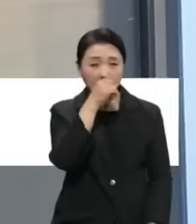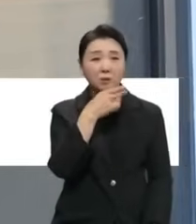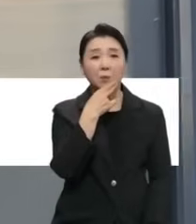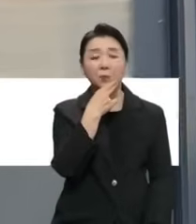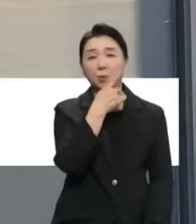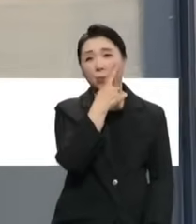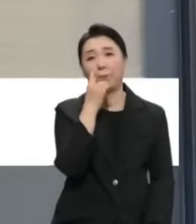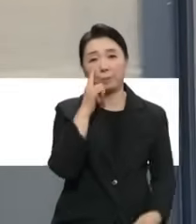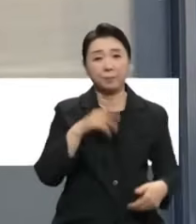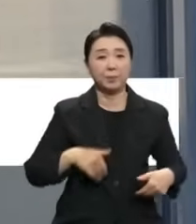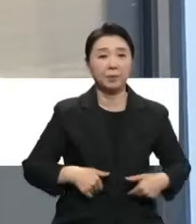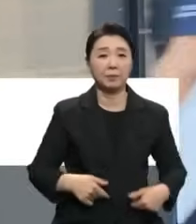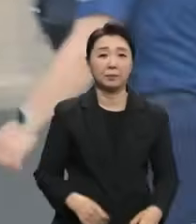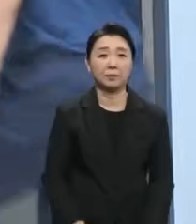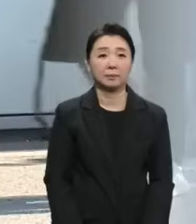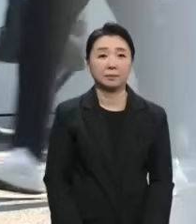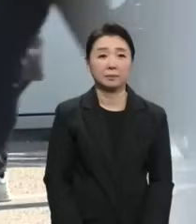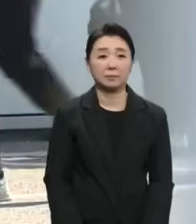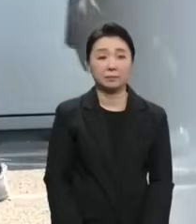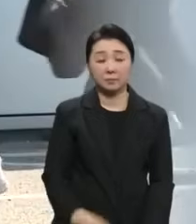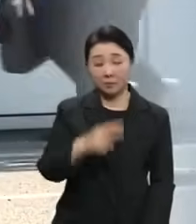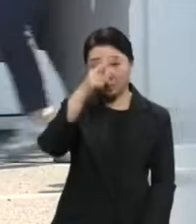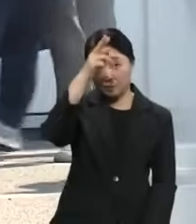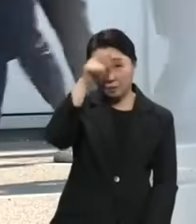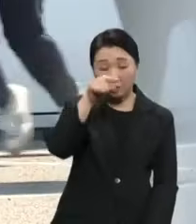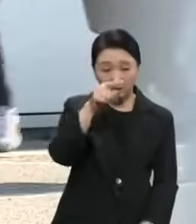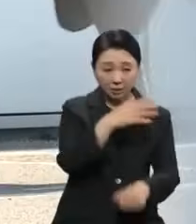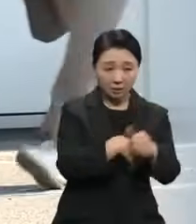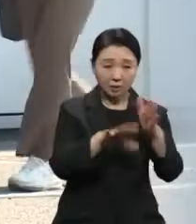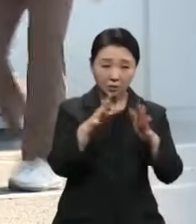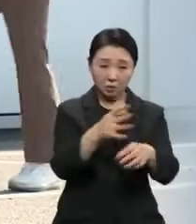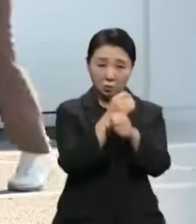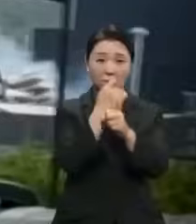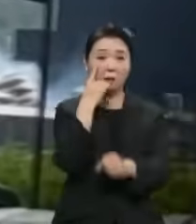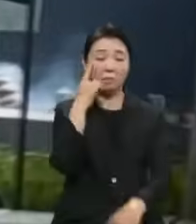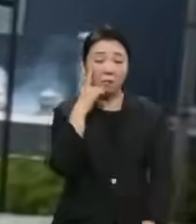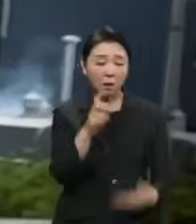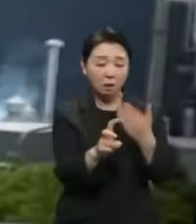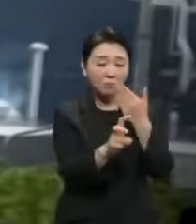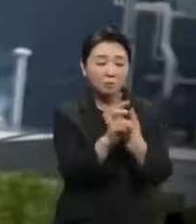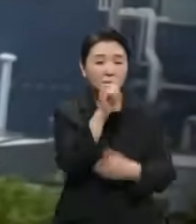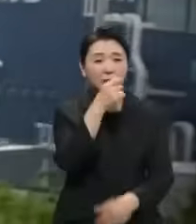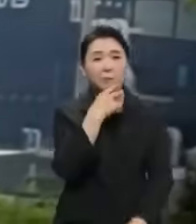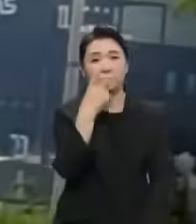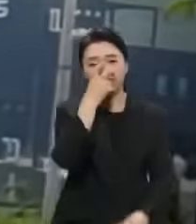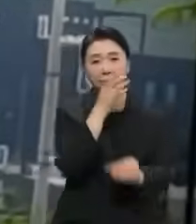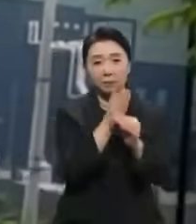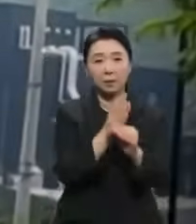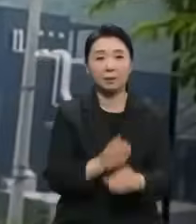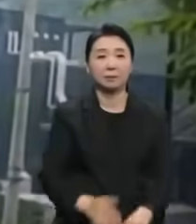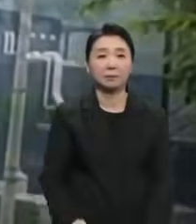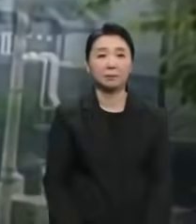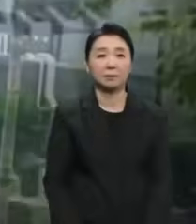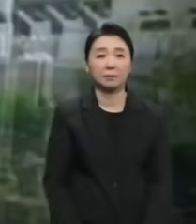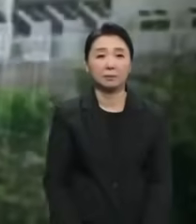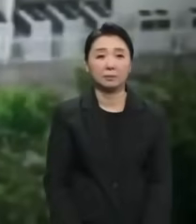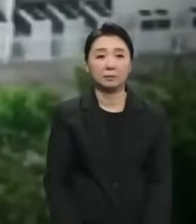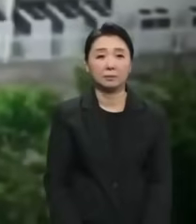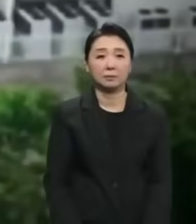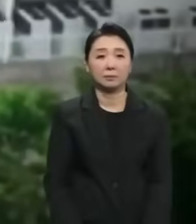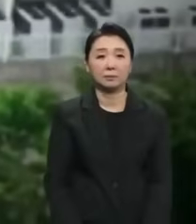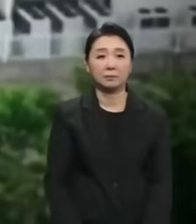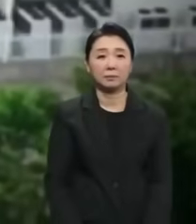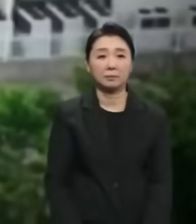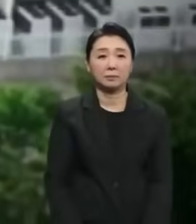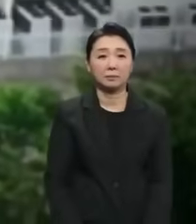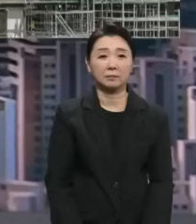한다고 보여집니다. 경찰은 이런 상황을 종합해 위법성 여부를 수사하고 있습니다. JTBC 신진입니다.